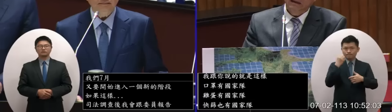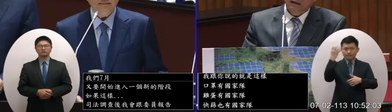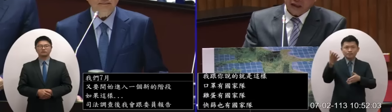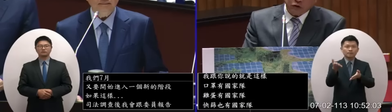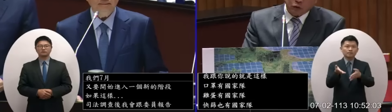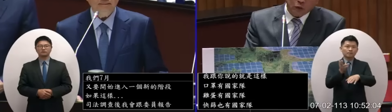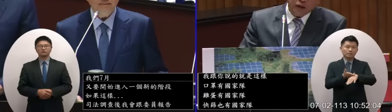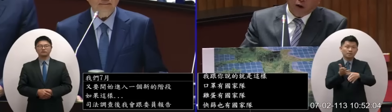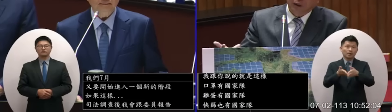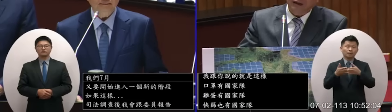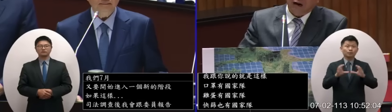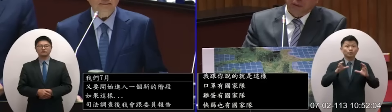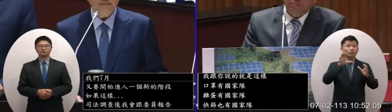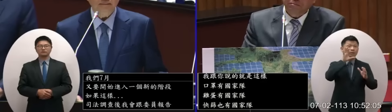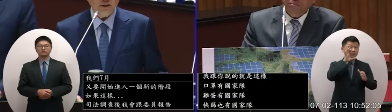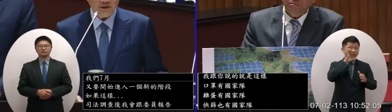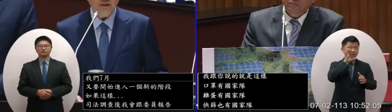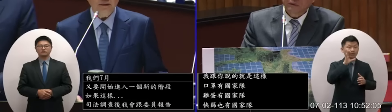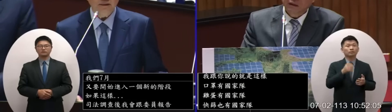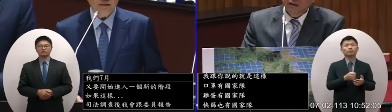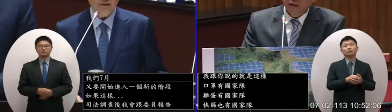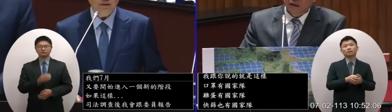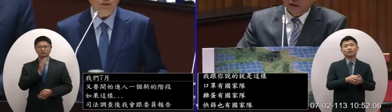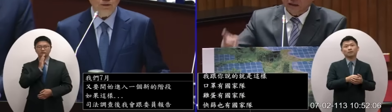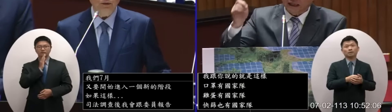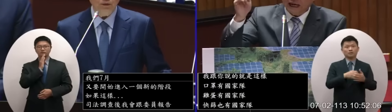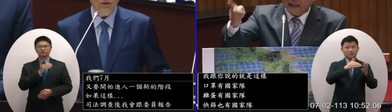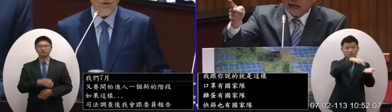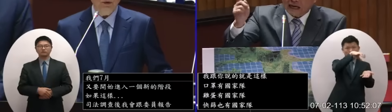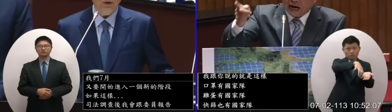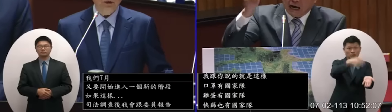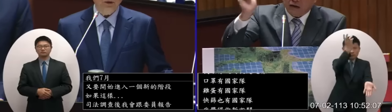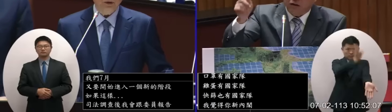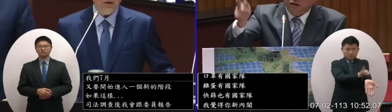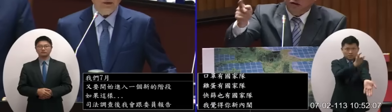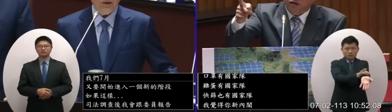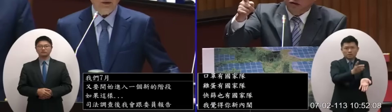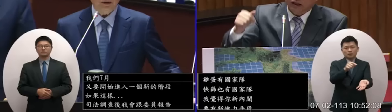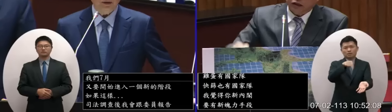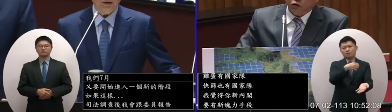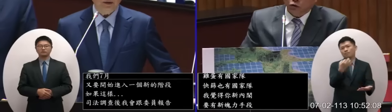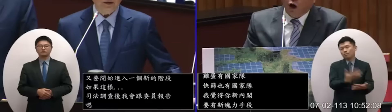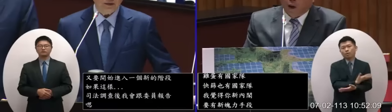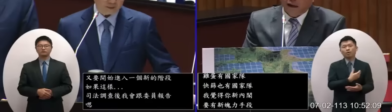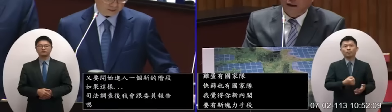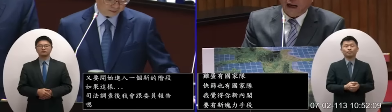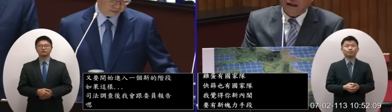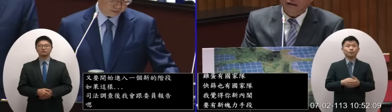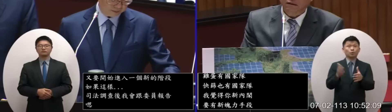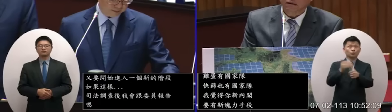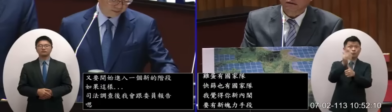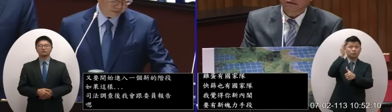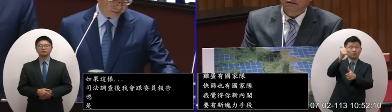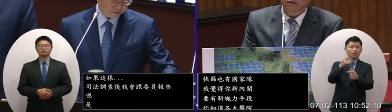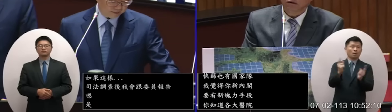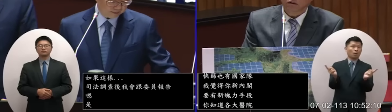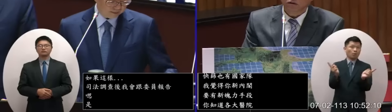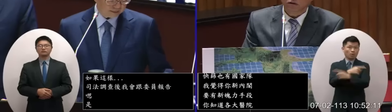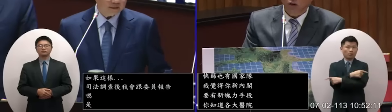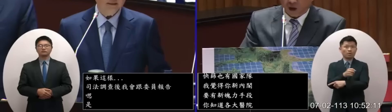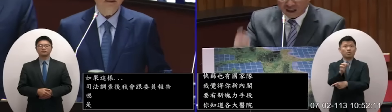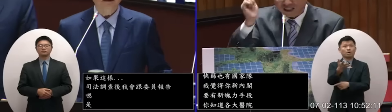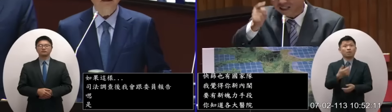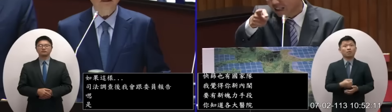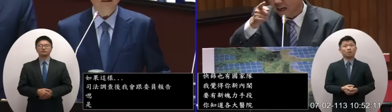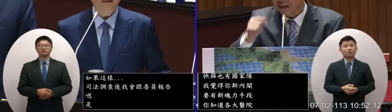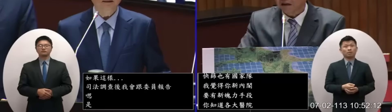输液拢无够嘛？ 是。 像那你会把这个输掉换落来，你换落来是